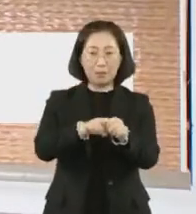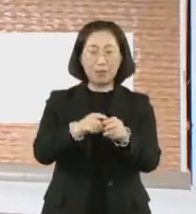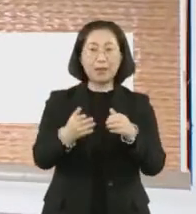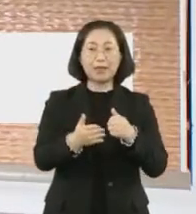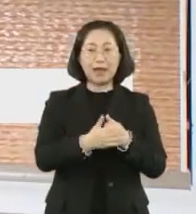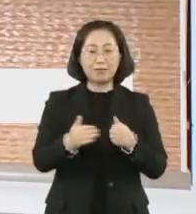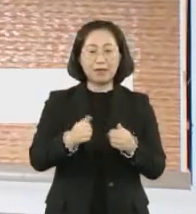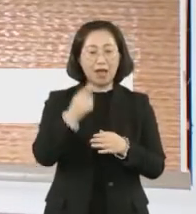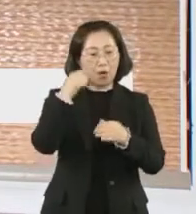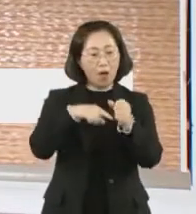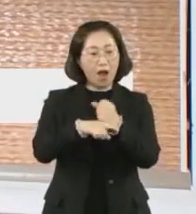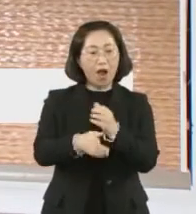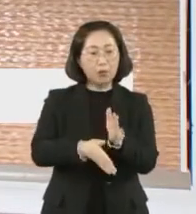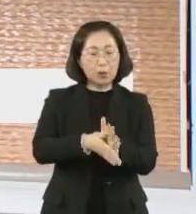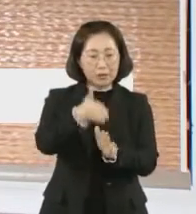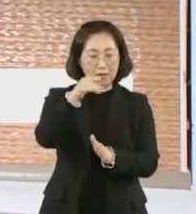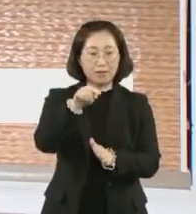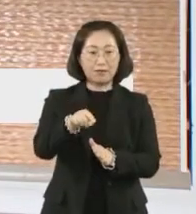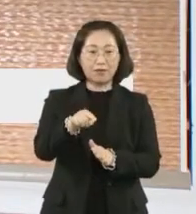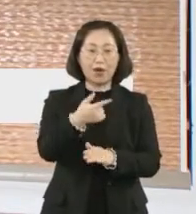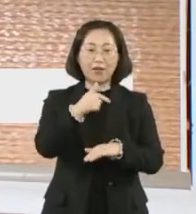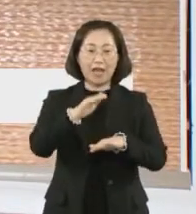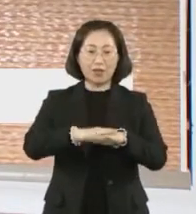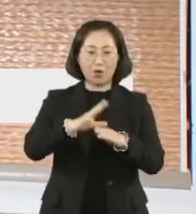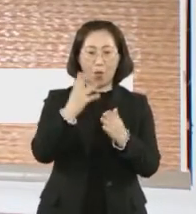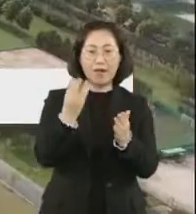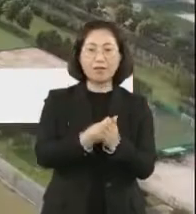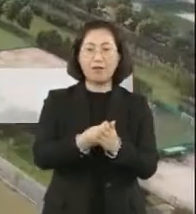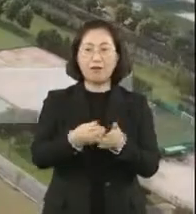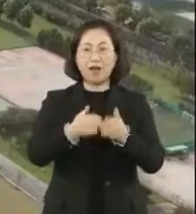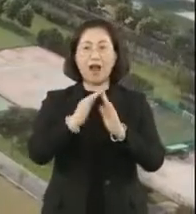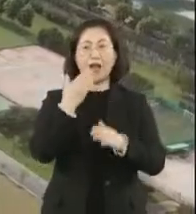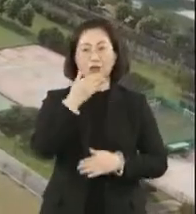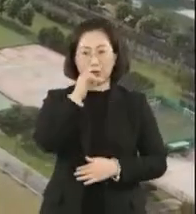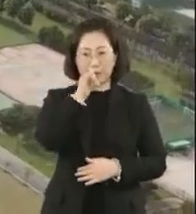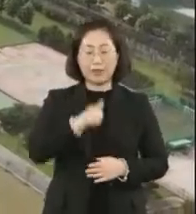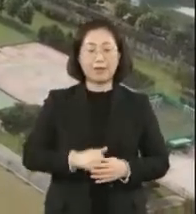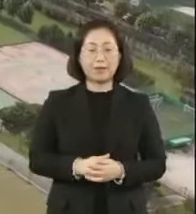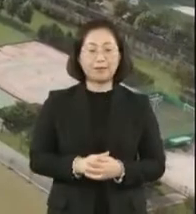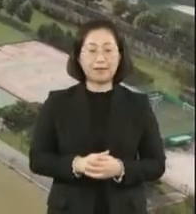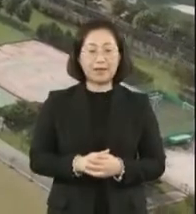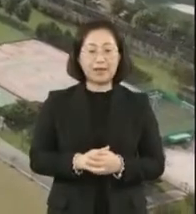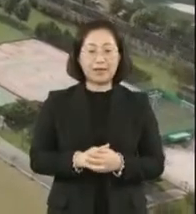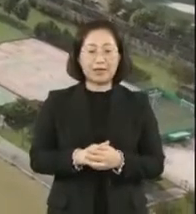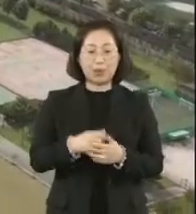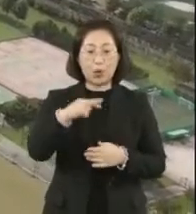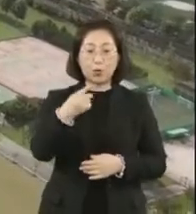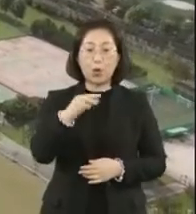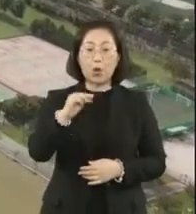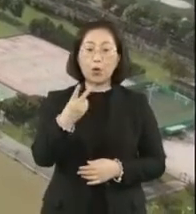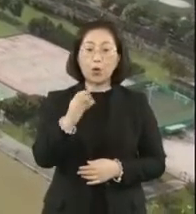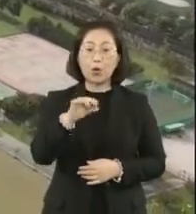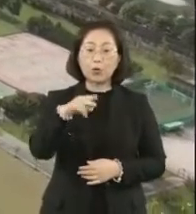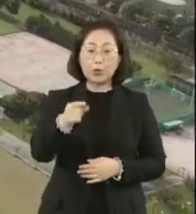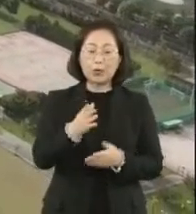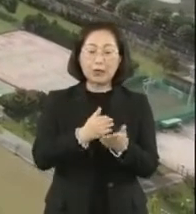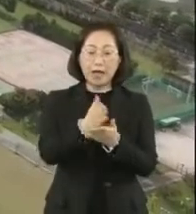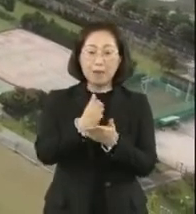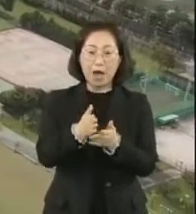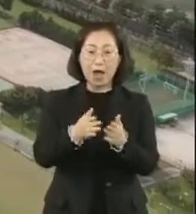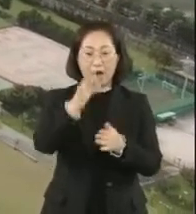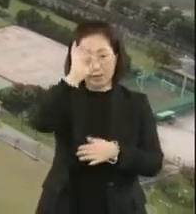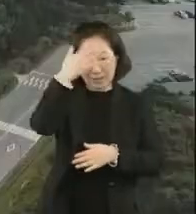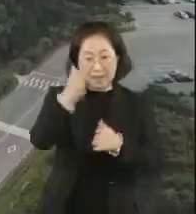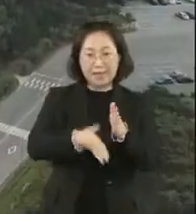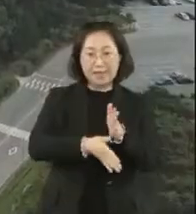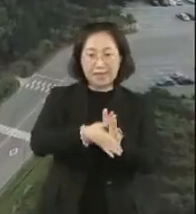때문에 과학도시로서 그런 대전이 완성이 될 수 있도록. 또 대덕특구의 관문인 도룡동을 테마형 스마트시티로